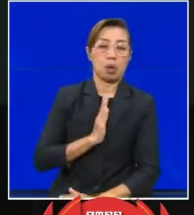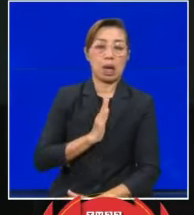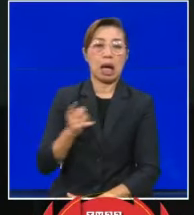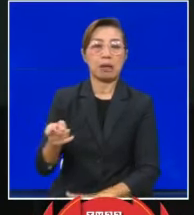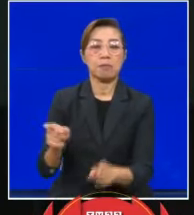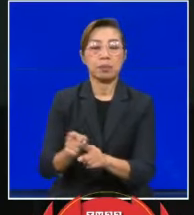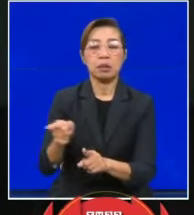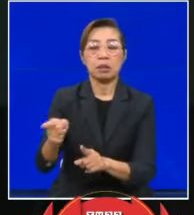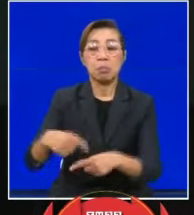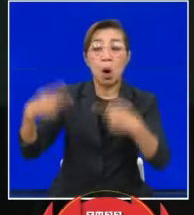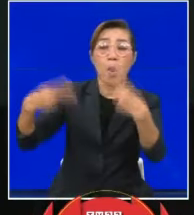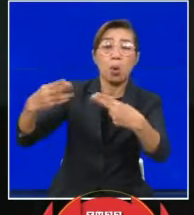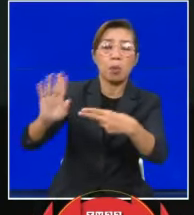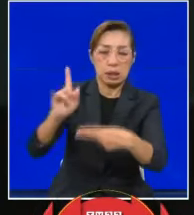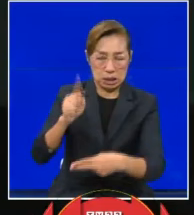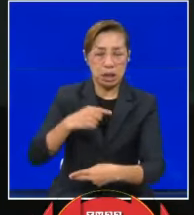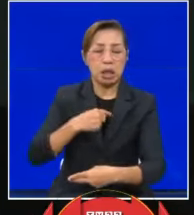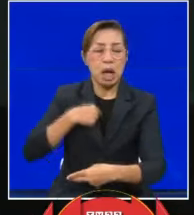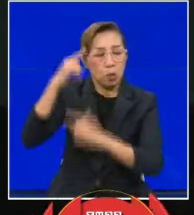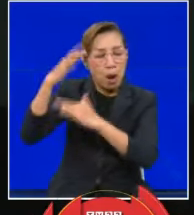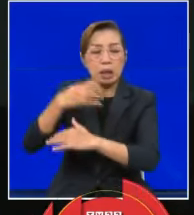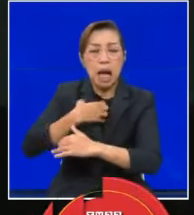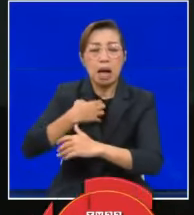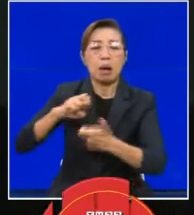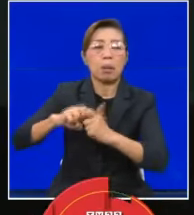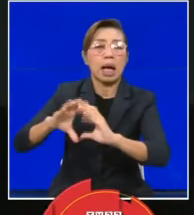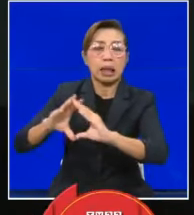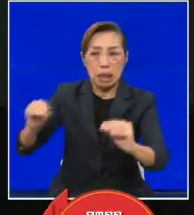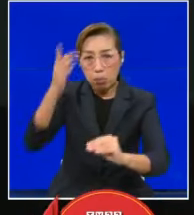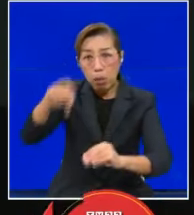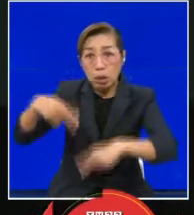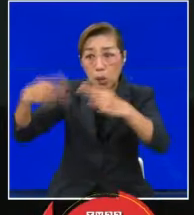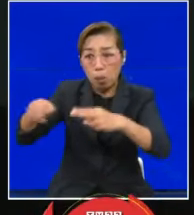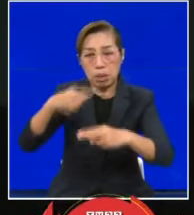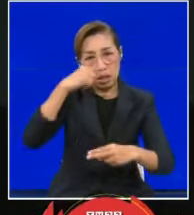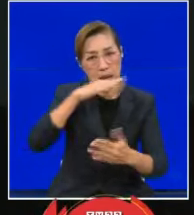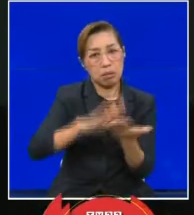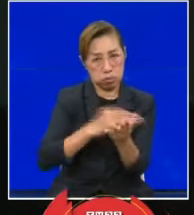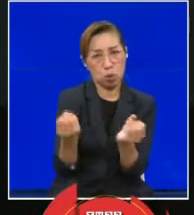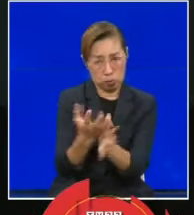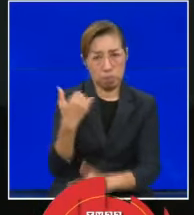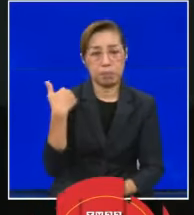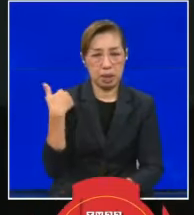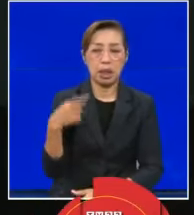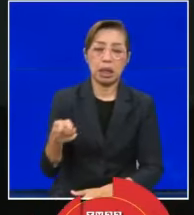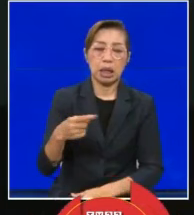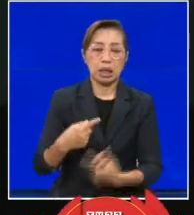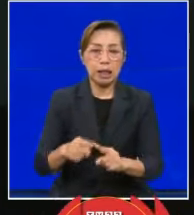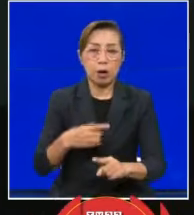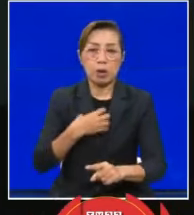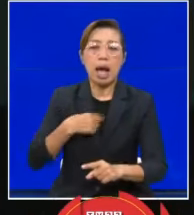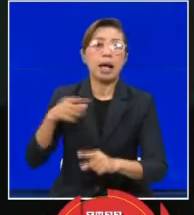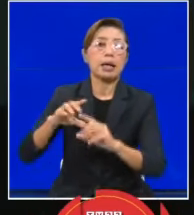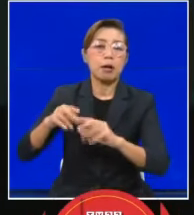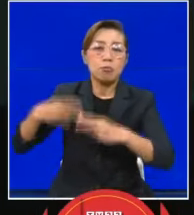ให้เกิดสันติสุขในประเทศเมียนมาเพราะว่าประเทศไทยเนี่ยได้รับผลกระทบมากนะครับแล้วก็เราก็ได้เริ่มทำไปได้บางส่วน